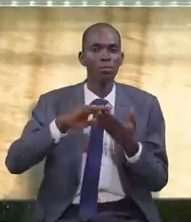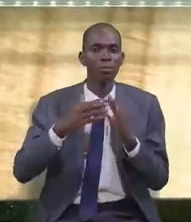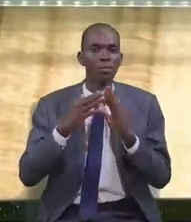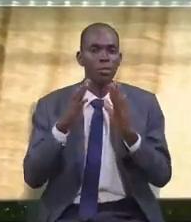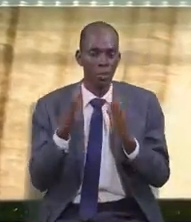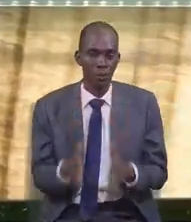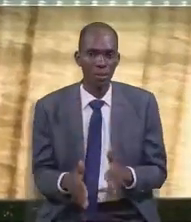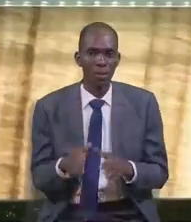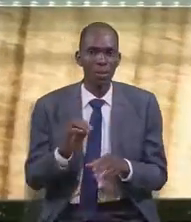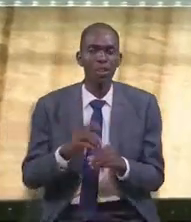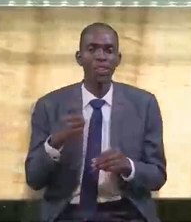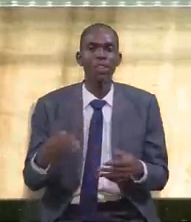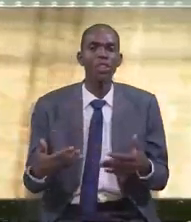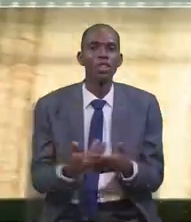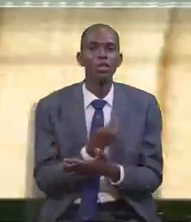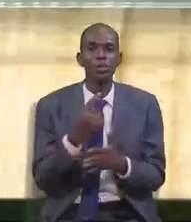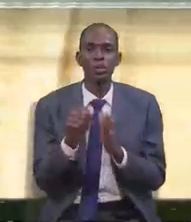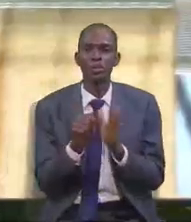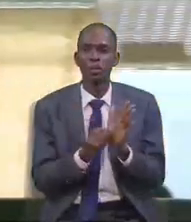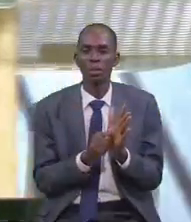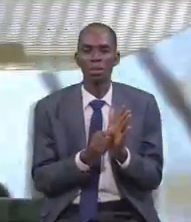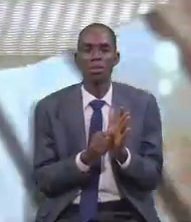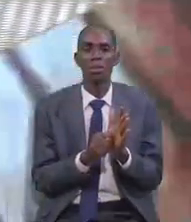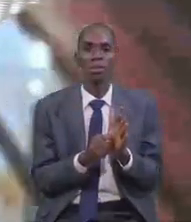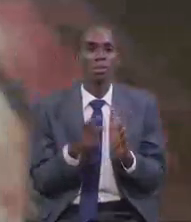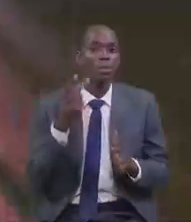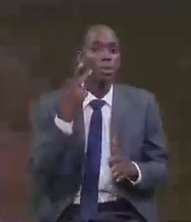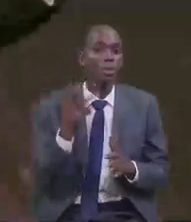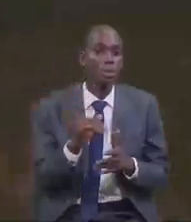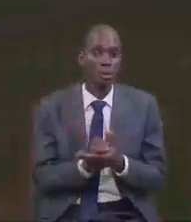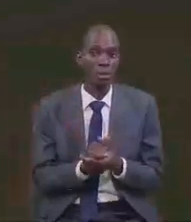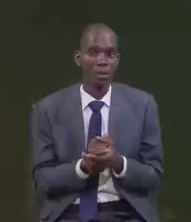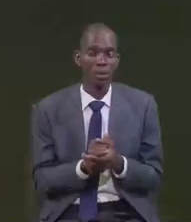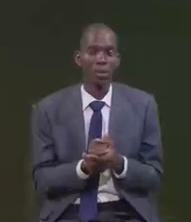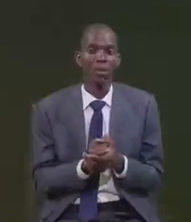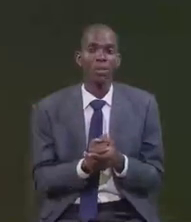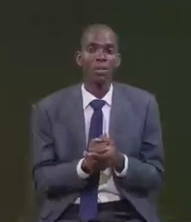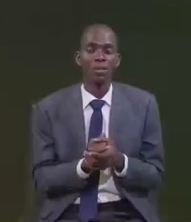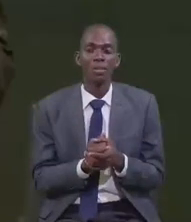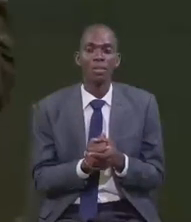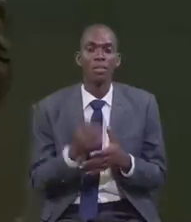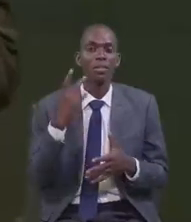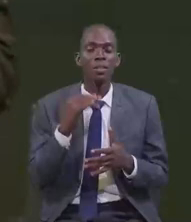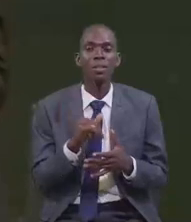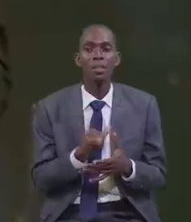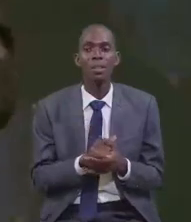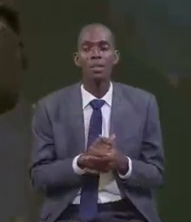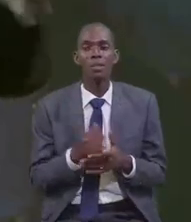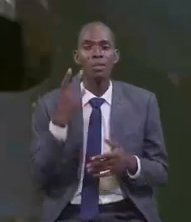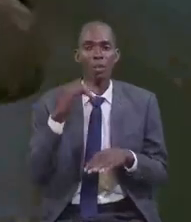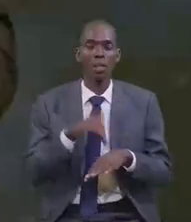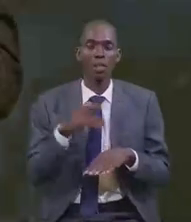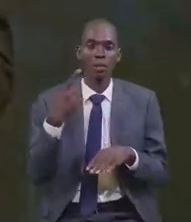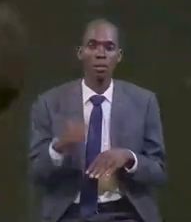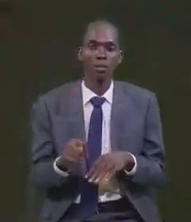naziréens dans le Nouveau Testament. Numéro 1, dans l'Ancien Testament, nous allons voir les